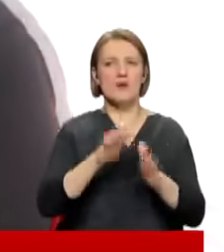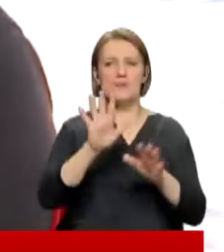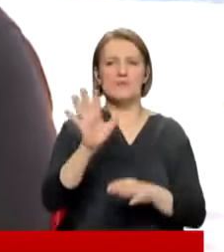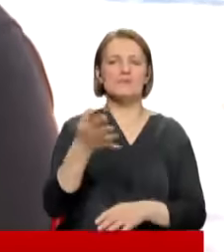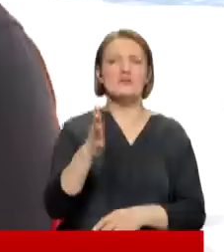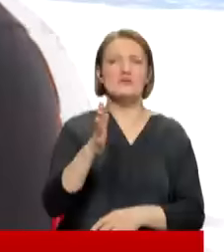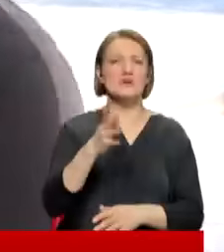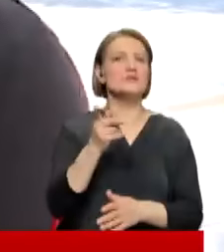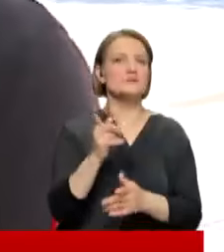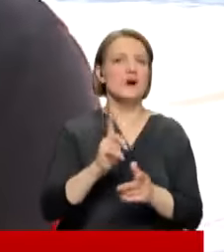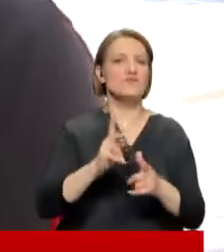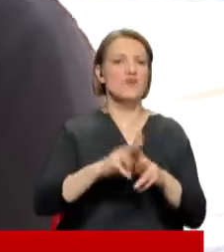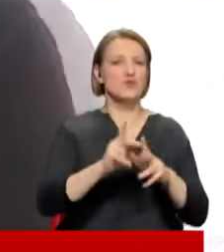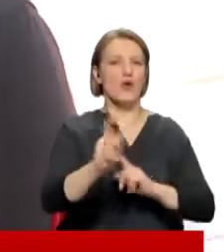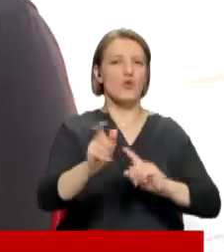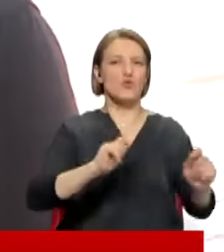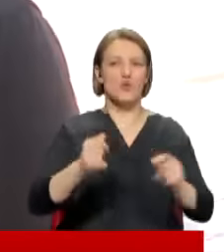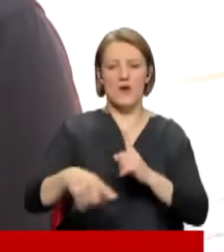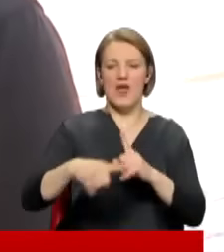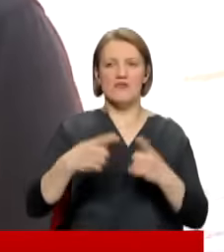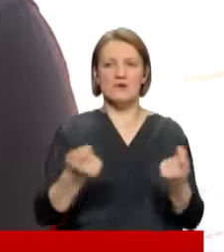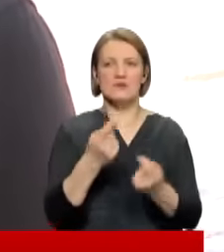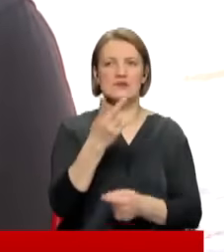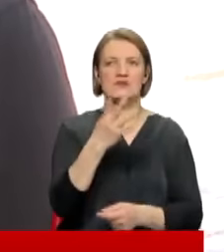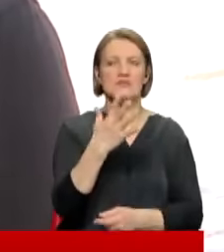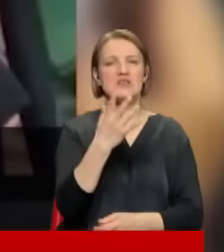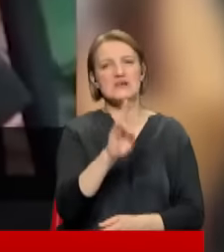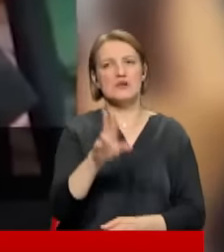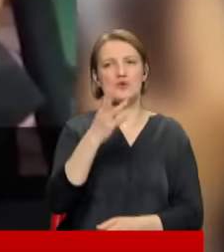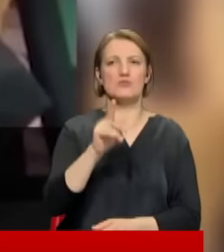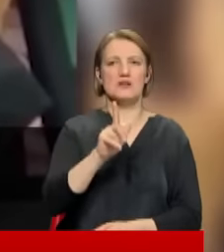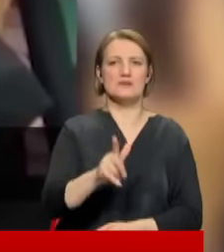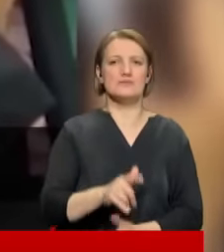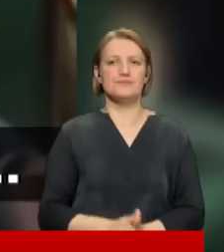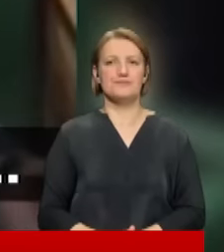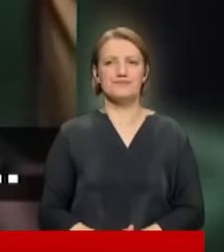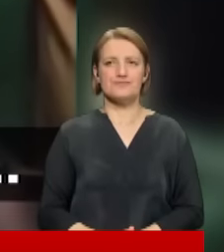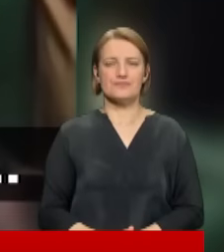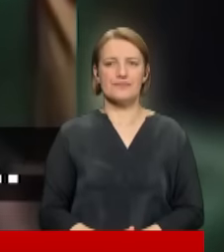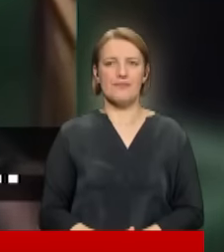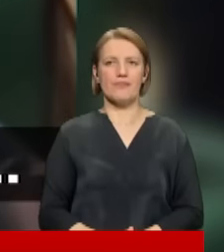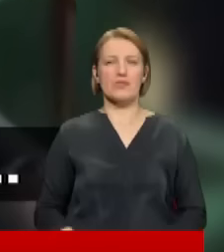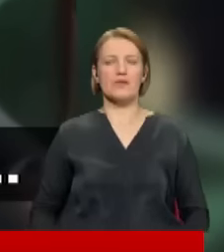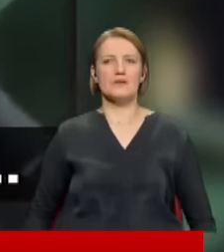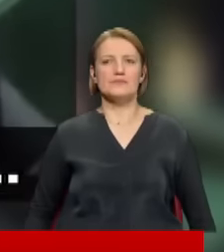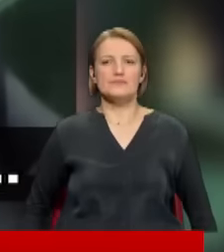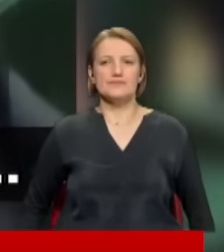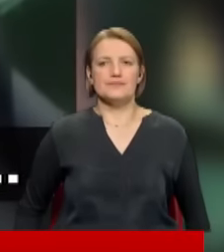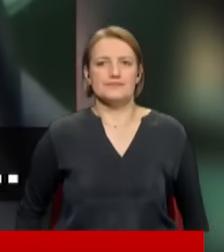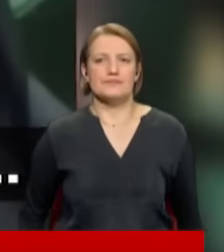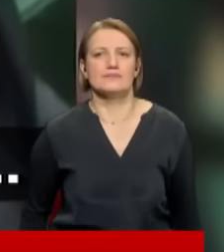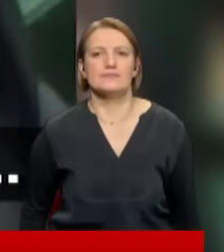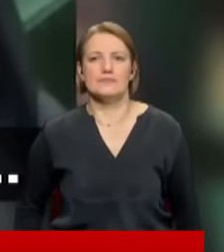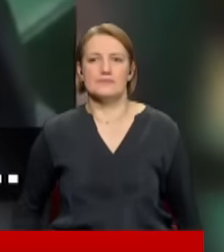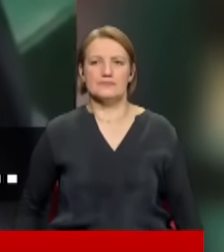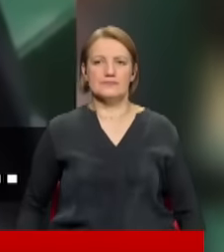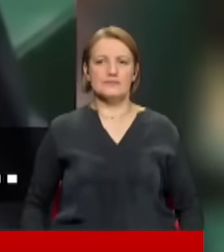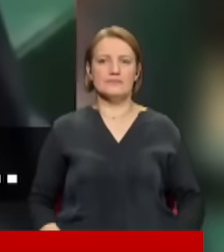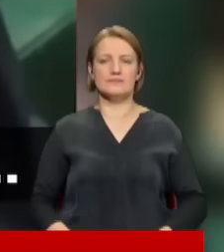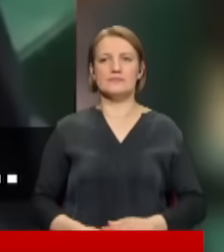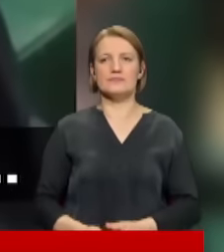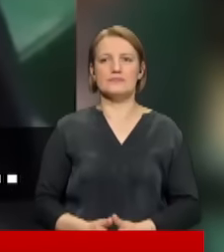milyar. Elde para kalmıyor abi, ek işte yapıyoruz. 25-27 milyar olmalı yani. Ara zam bitmeden de. İnsanların şu ceviz neyse aynı